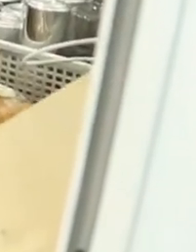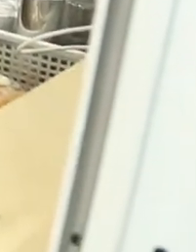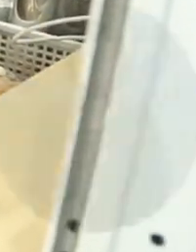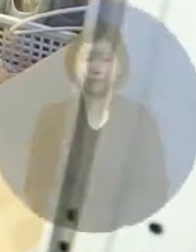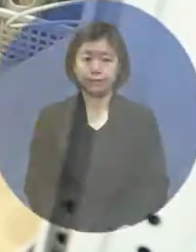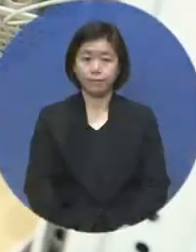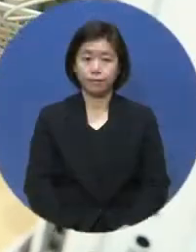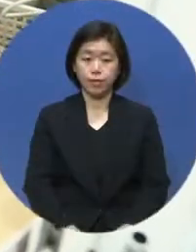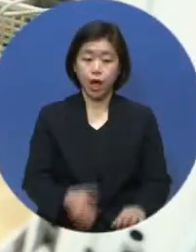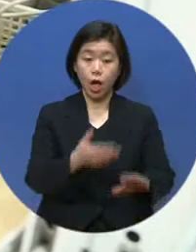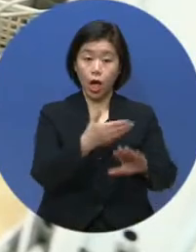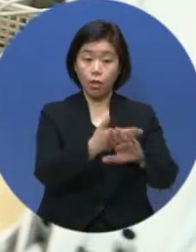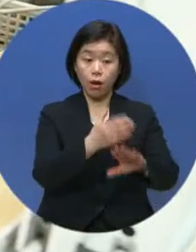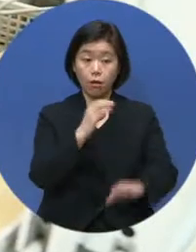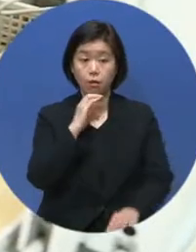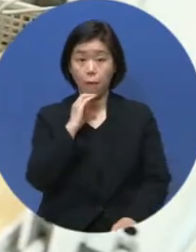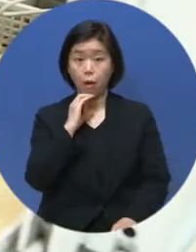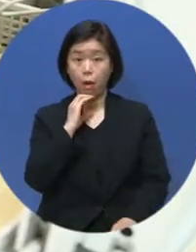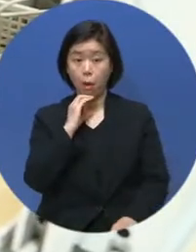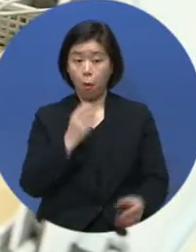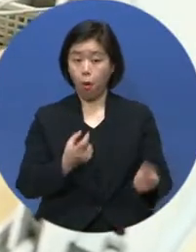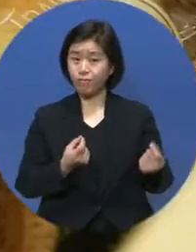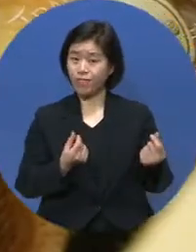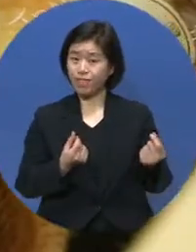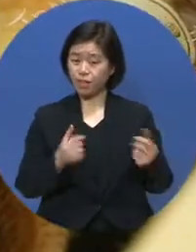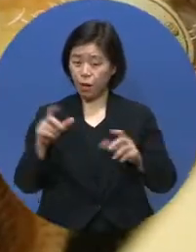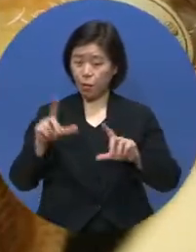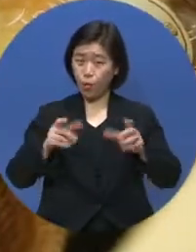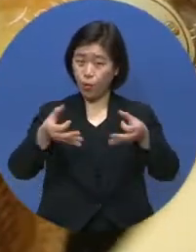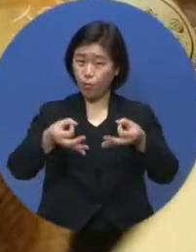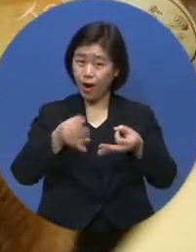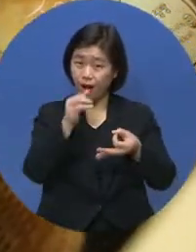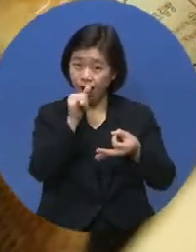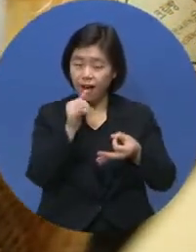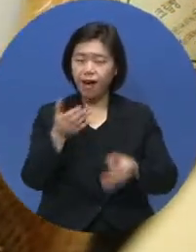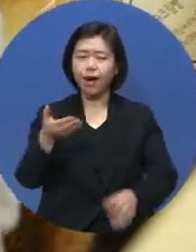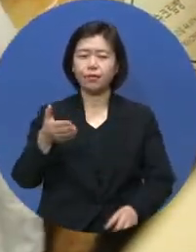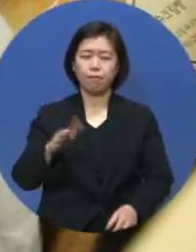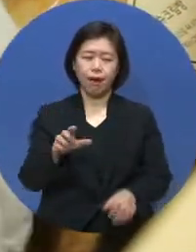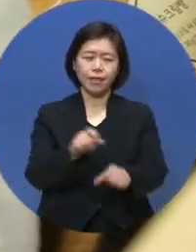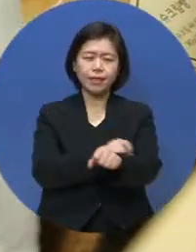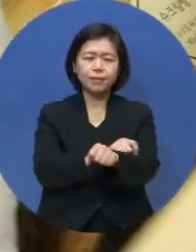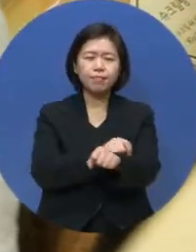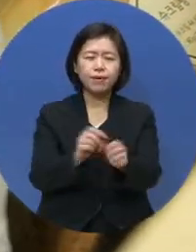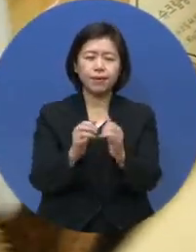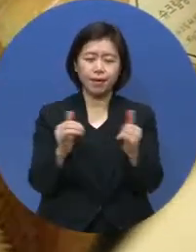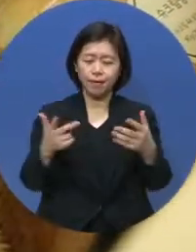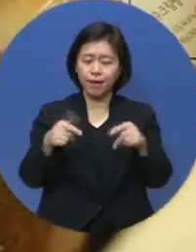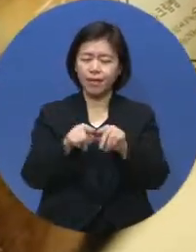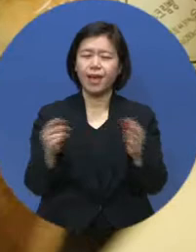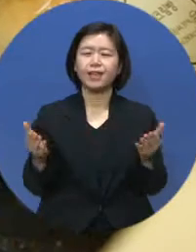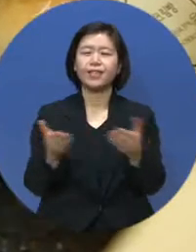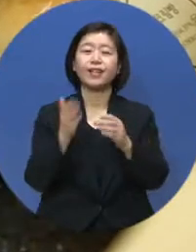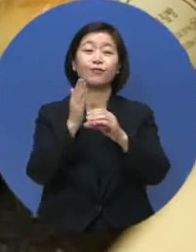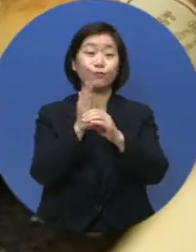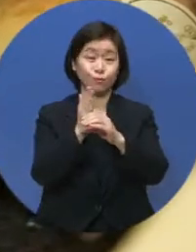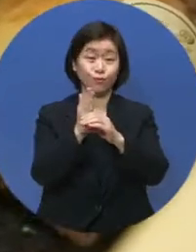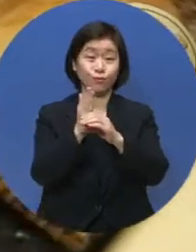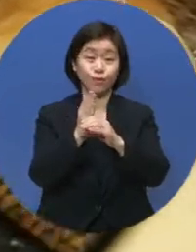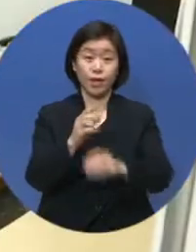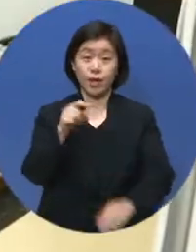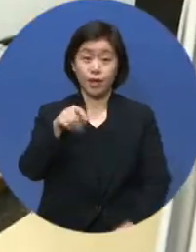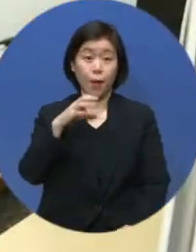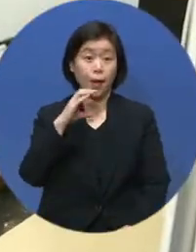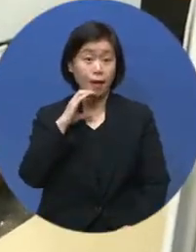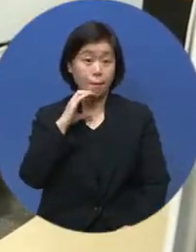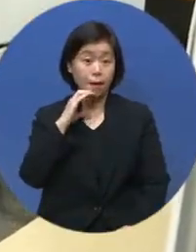여느 카페와 다를 바 없어 보이지만 알고 보면 특별한 사람들이 함께하는 이 공간. 카페